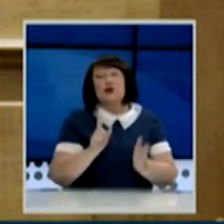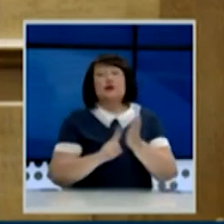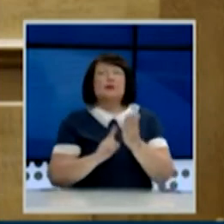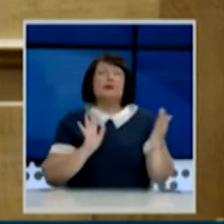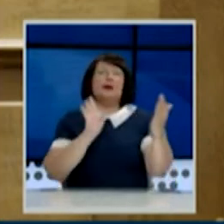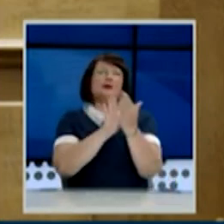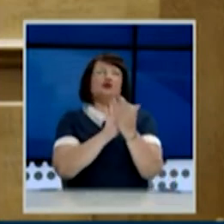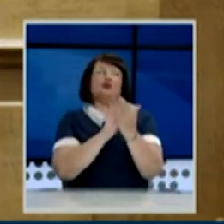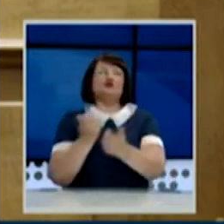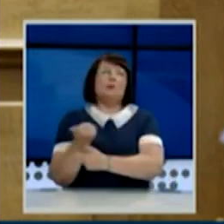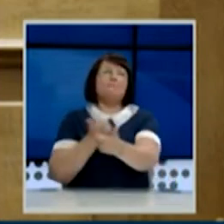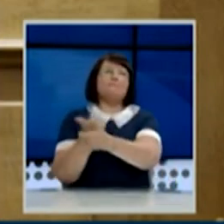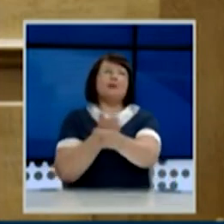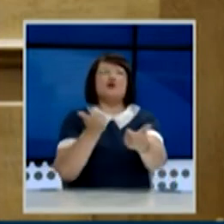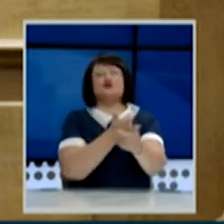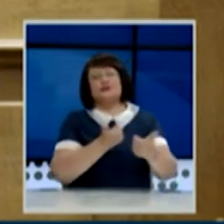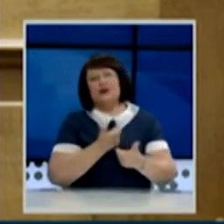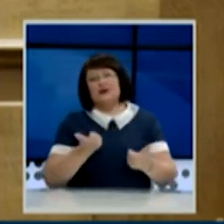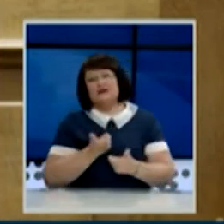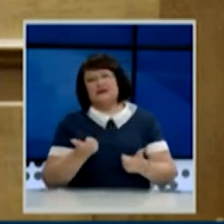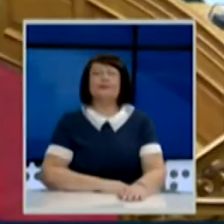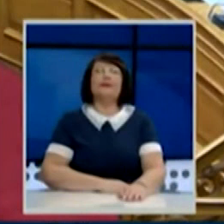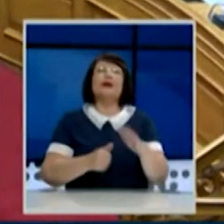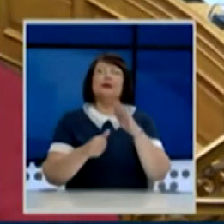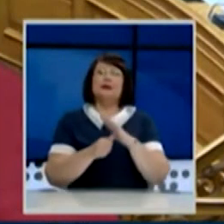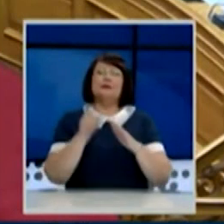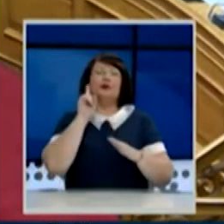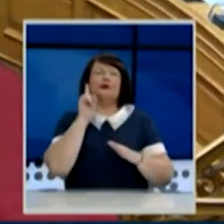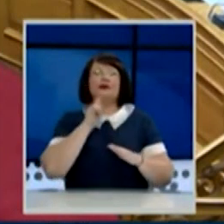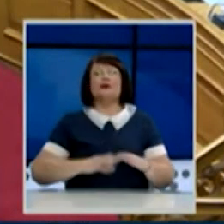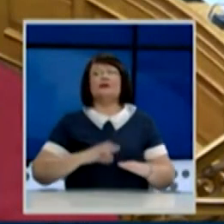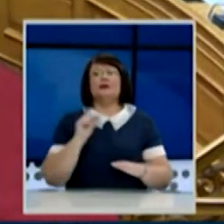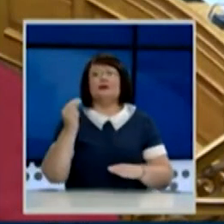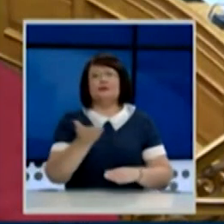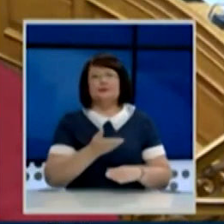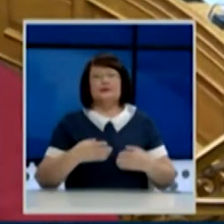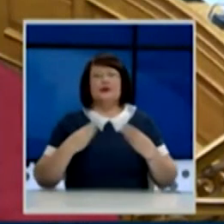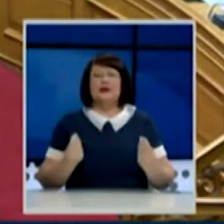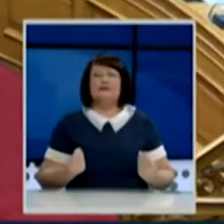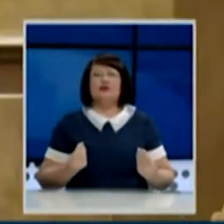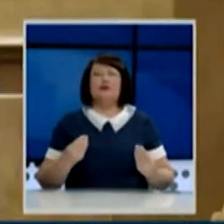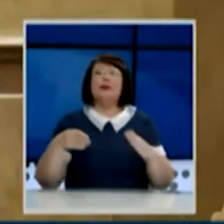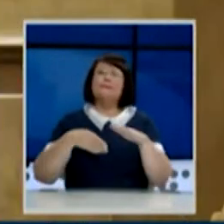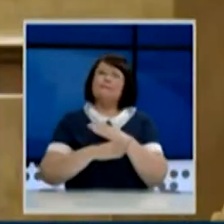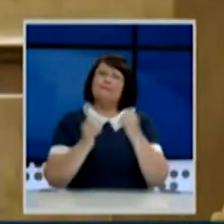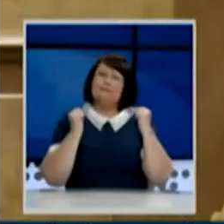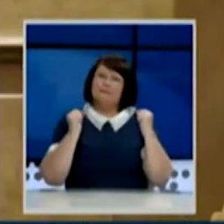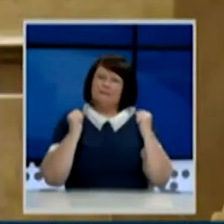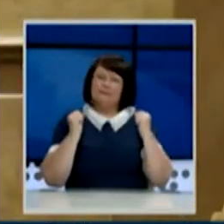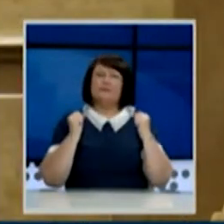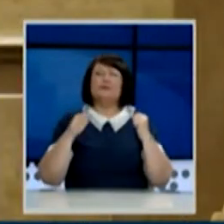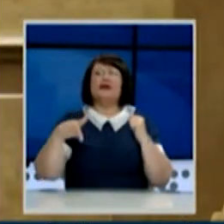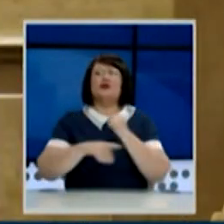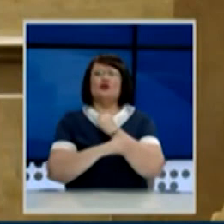θα κάνουν ανακοινώσεις μεταρρυθμίσεις για την υγεία, τη δικαιοσύνη, την παιδεία, τα εργασιακά που υπάρχει το νομοσχέδιο σε διαβούλευση,